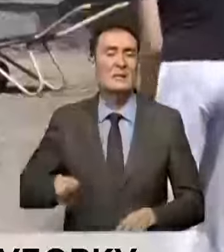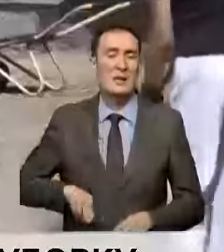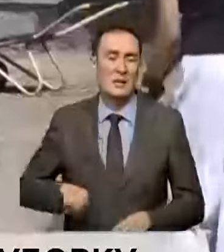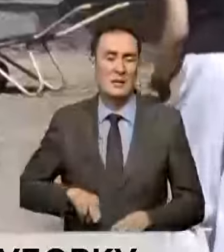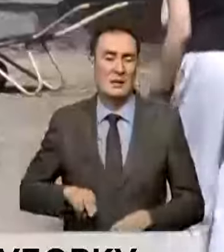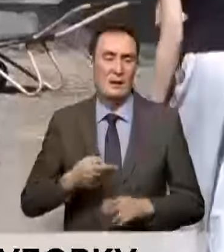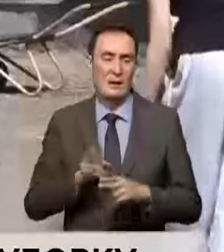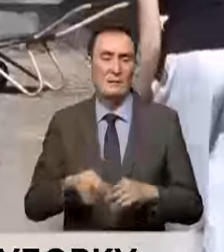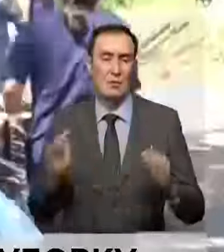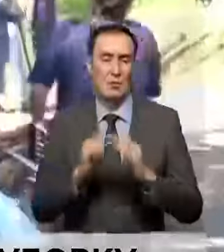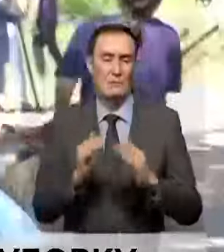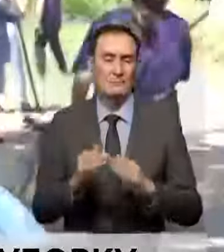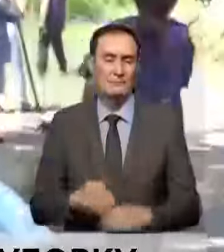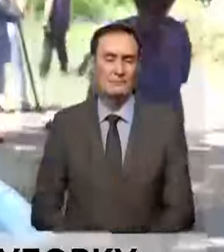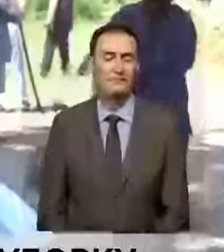дома.